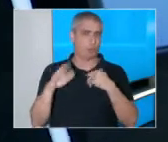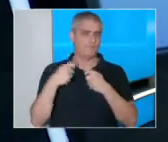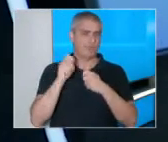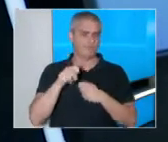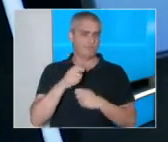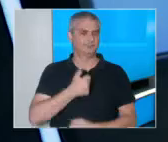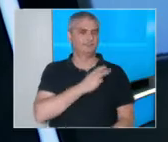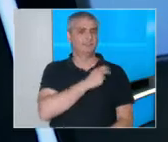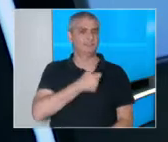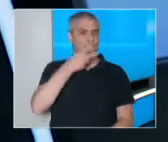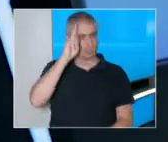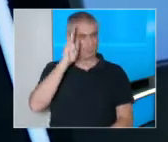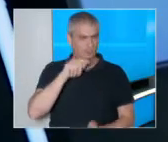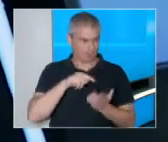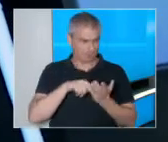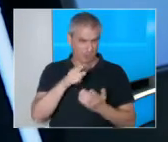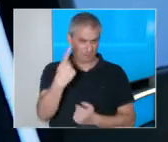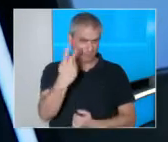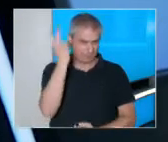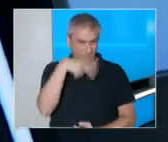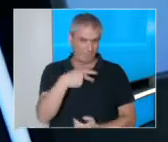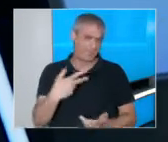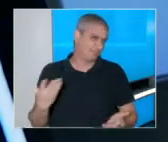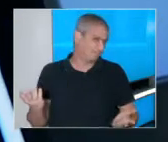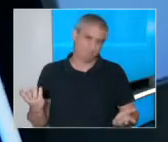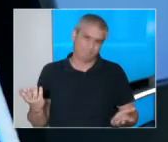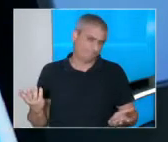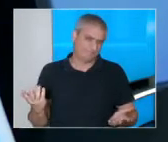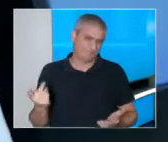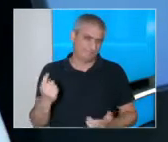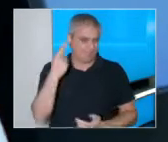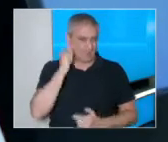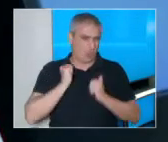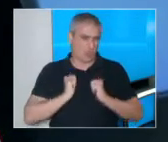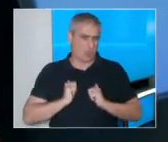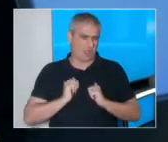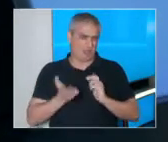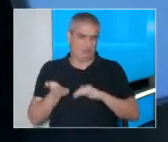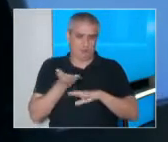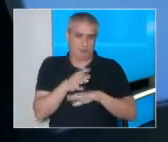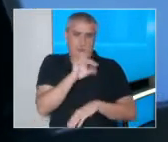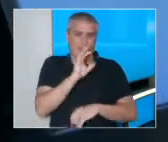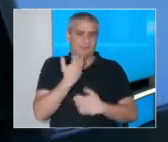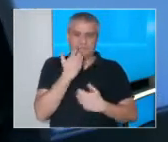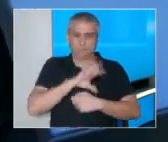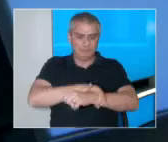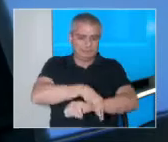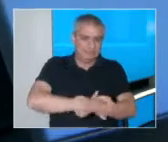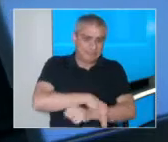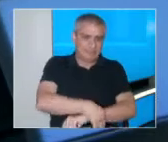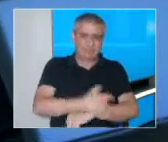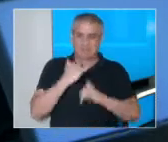הכנסת ושרי הליכוד לשעבר, האם זה בגלל שגם אתה מבין שהדעת לא נוחה עם מה שעולה בימים האחרונים עם סיפורי